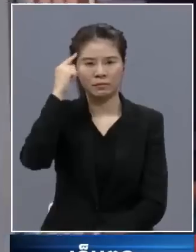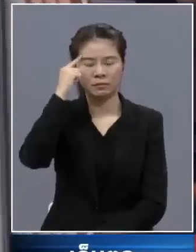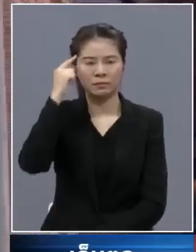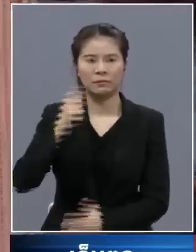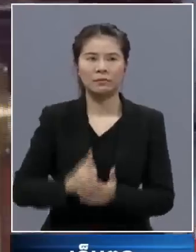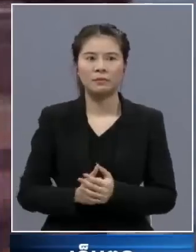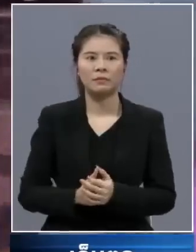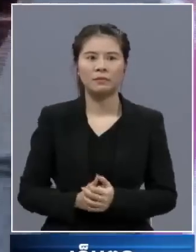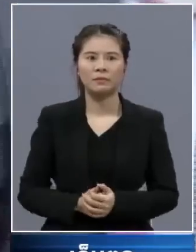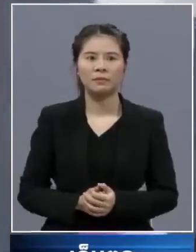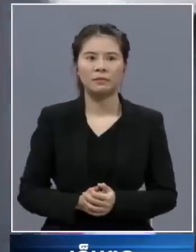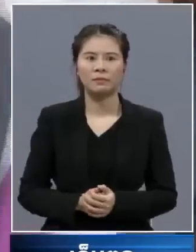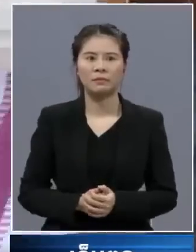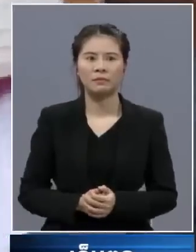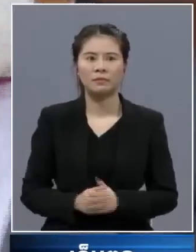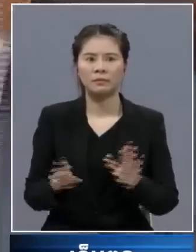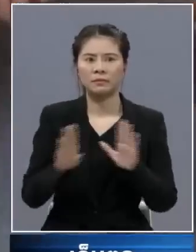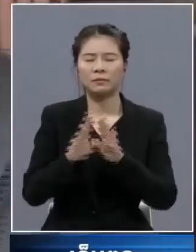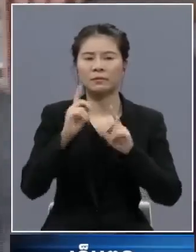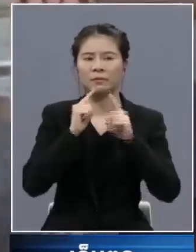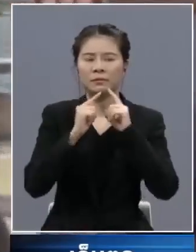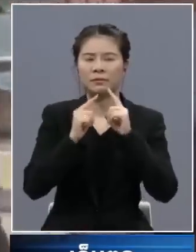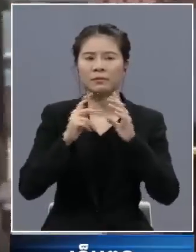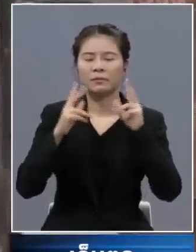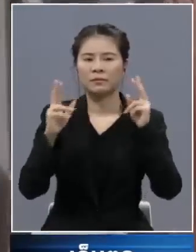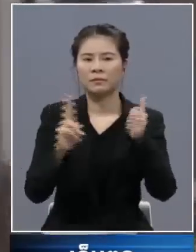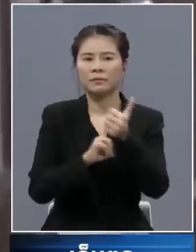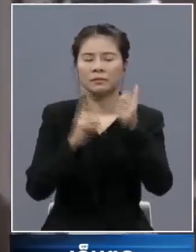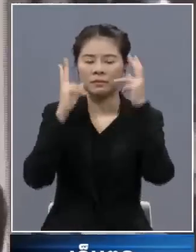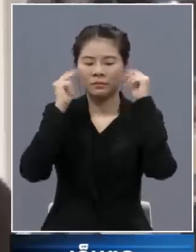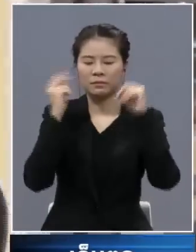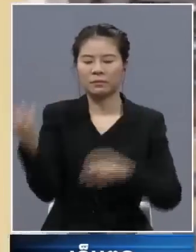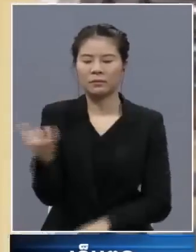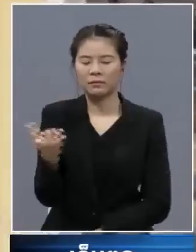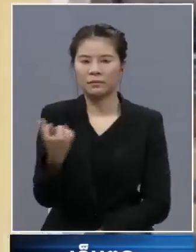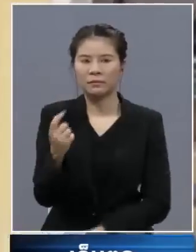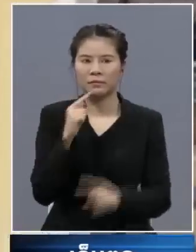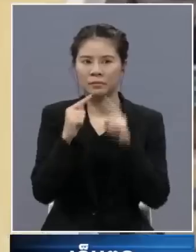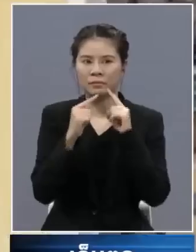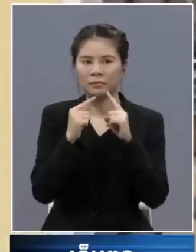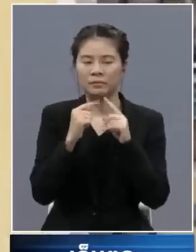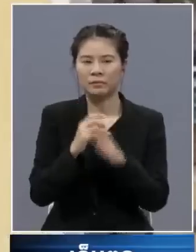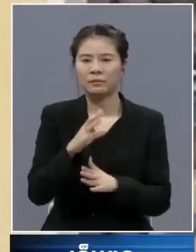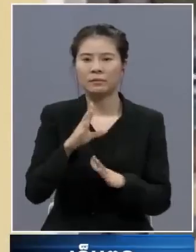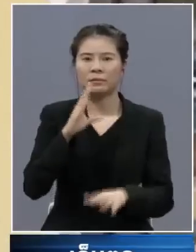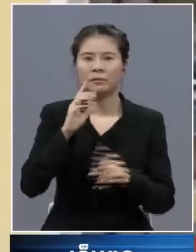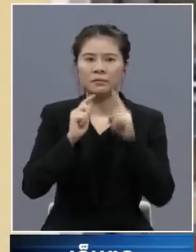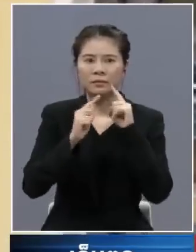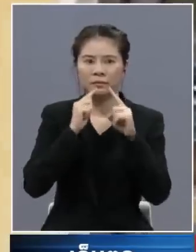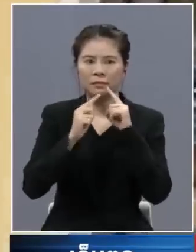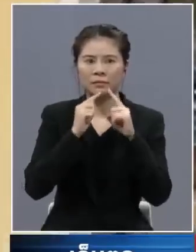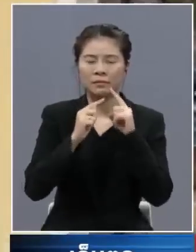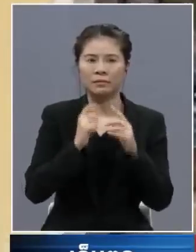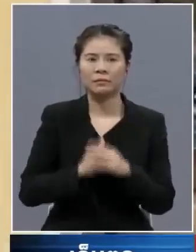ากันหน่อยเพราะว่าเห็นว่าปิดห้องคุยกับพลเอกประวิตรกันด้วยเนี่ยนะครับนักข่าวก็ถามเรื่องนี้กับพลเอกประยุทธ์เหมือนกันปรากฏว่าพลเอกประยุทธ์ตอบว่าไม่ได้คุยกันเรื่องอะไรเลยไม่ได้คุ